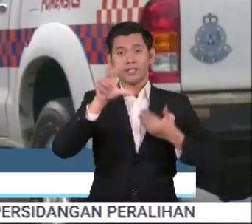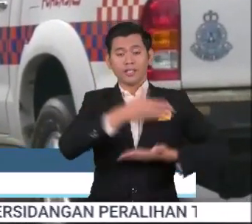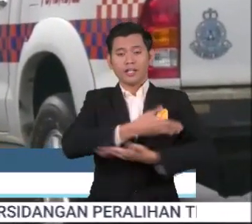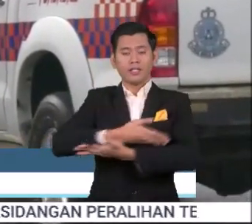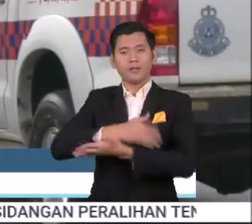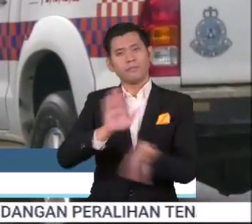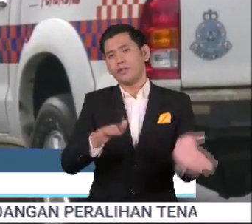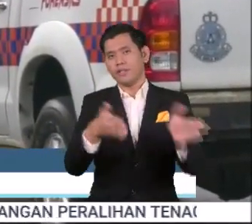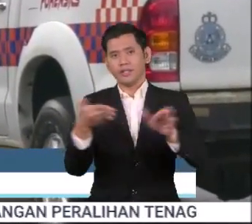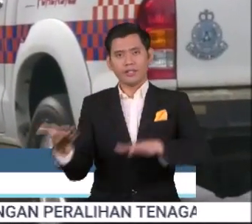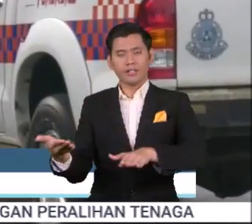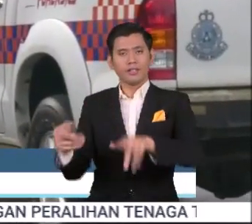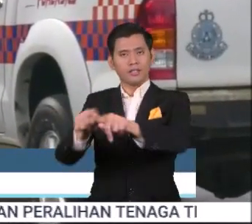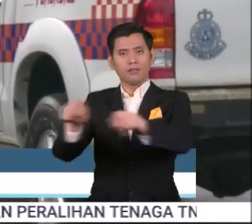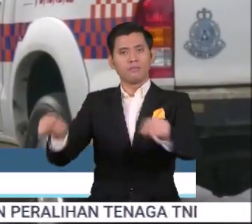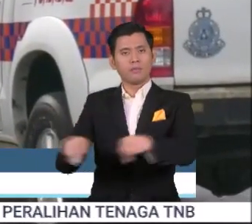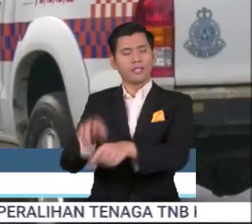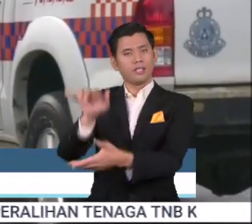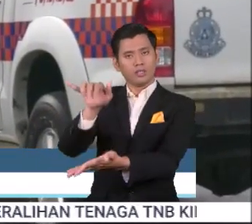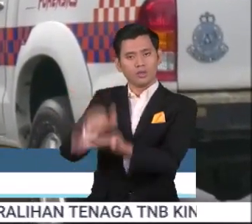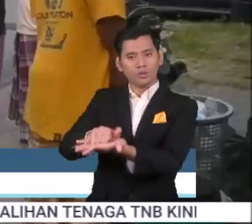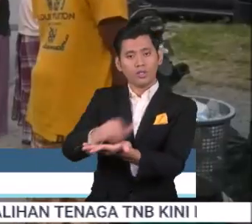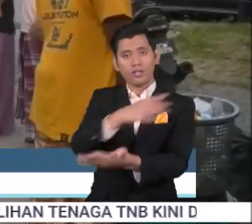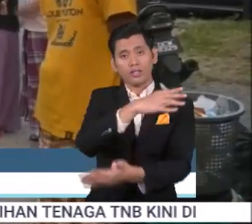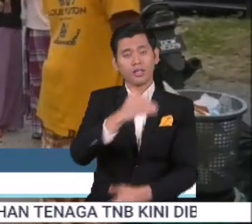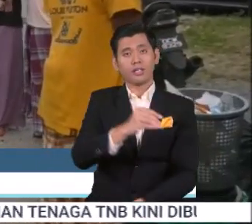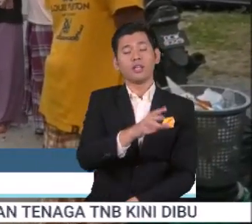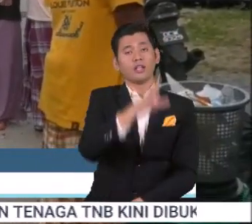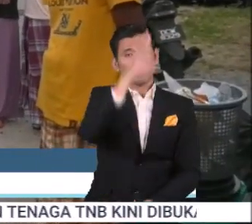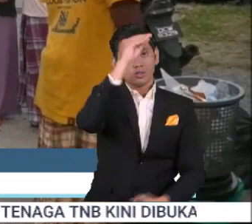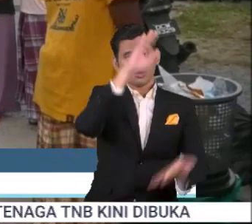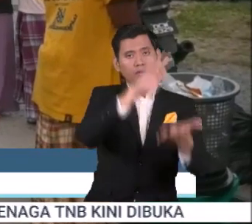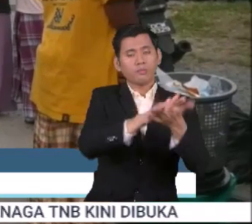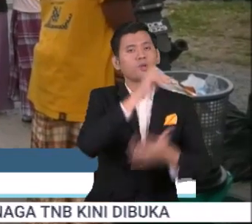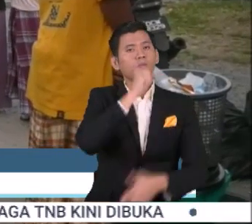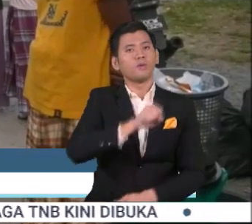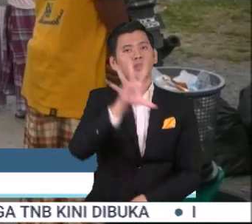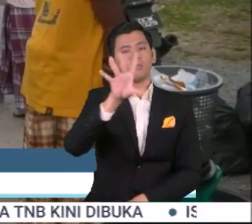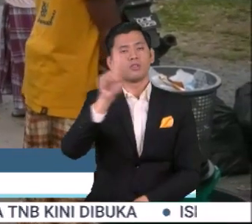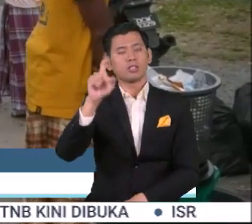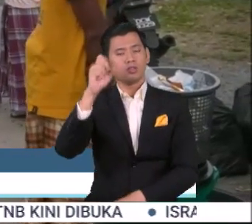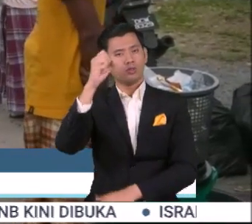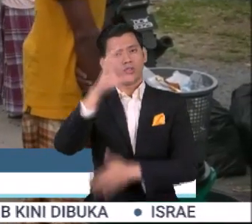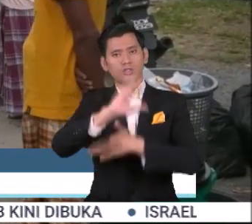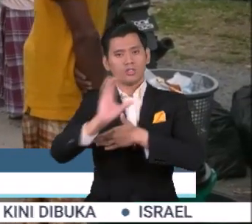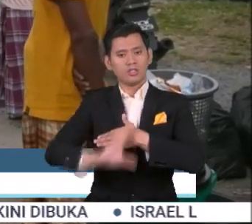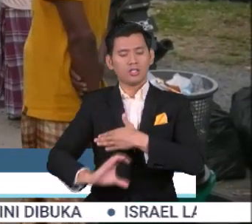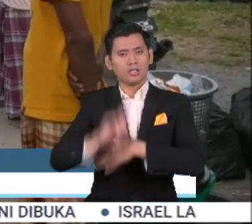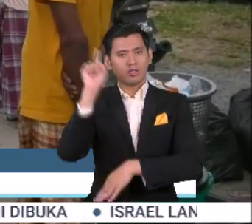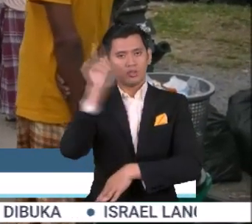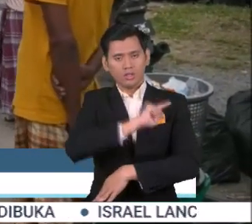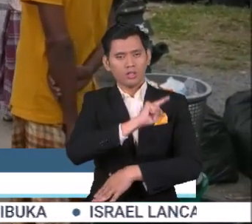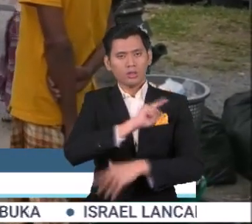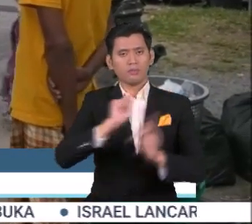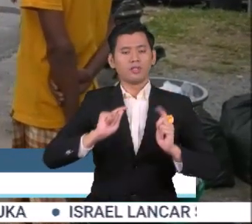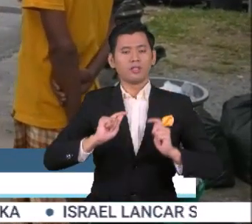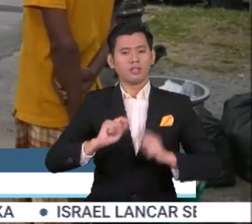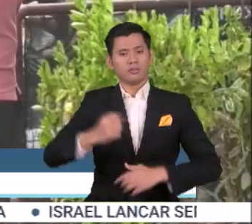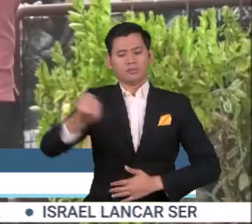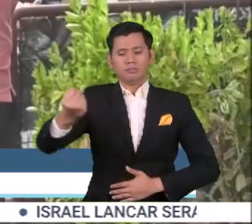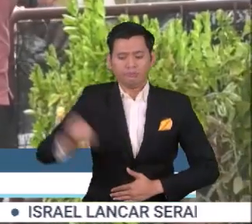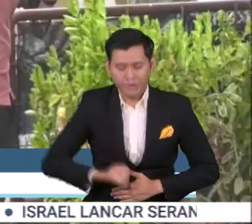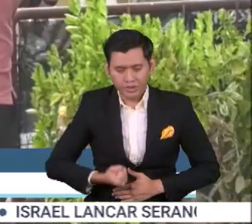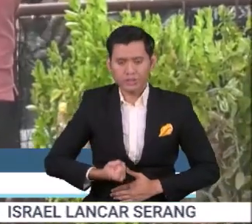itu meninggal dunia di tempat kejadian manakala suspek 51 tahun cedera parah selepas bertindak menikam